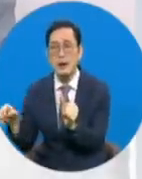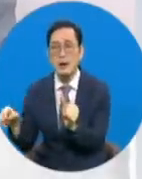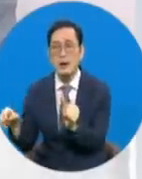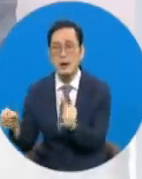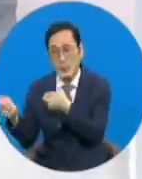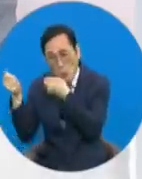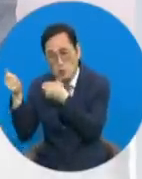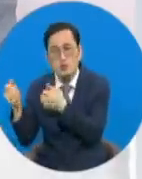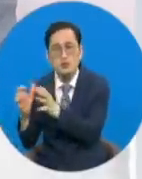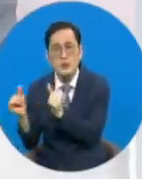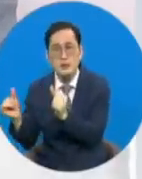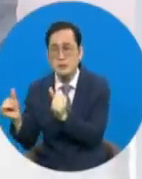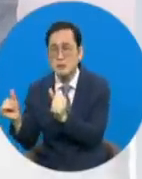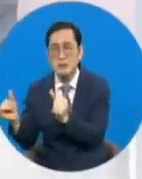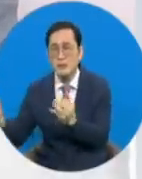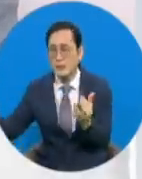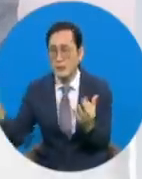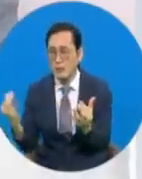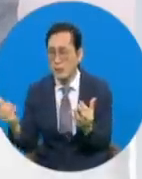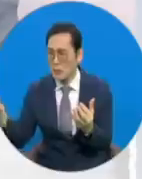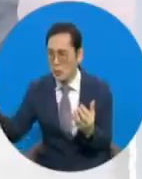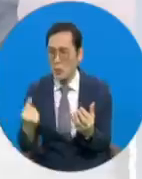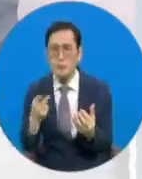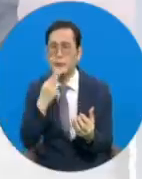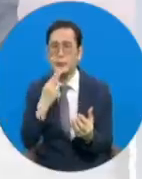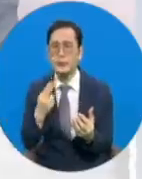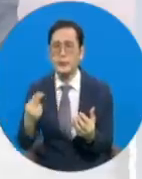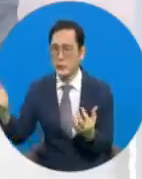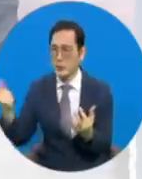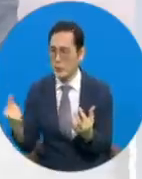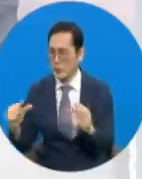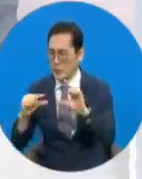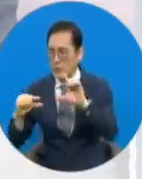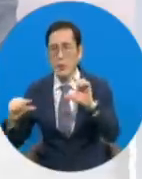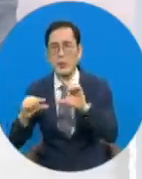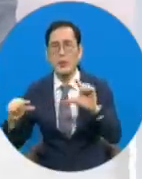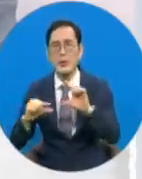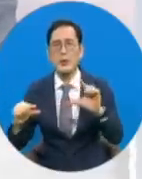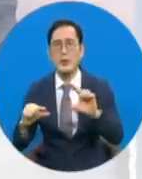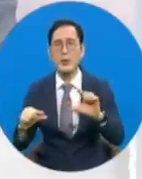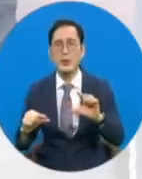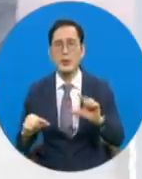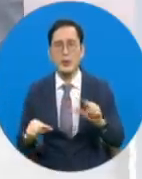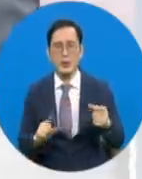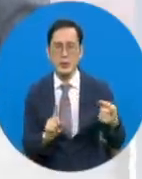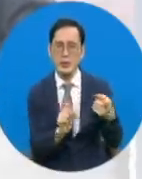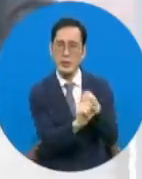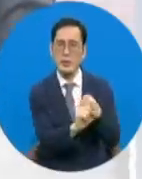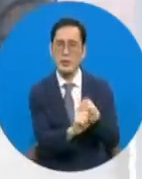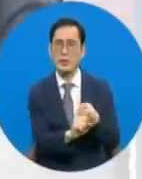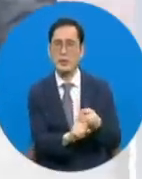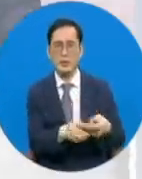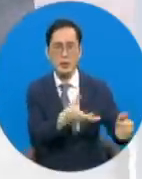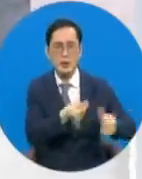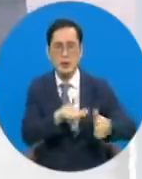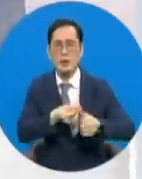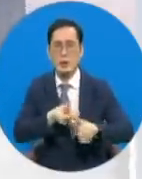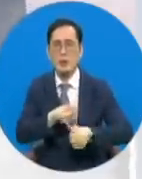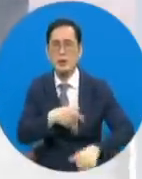네. 이런 문제와 KBS 문제를, 지금의 문제, 분리징수 문제를 좀 결부시켜 보면 어떻습니까? 어떻게 보십니까? 아무래도 이제